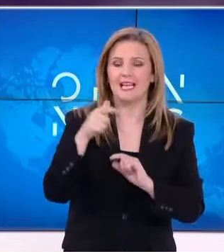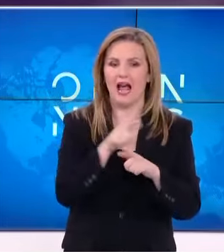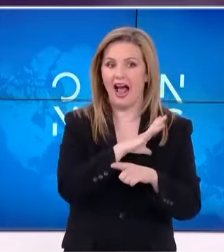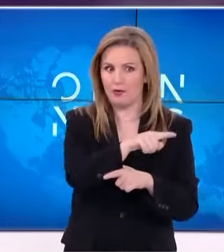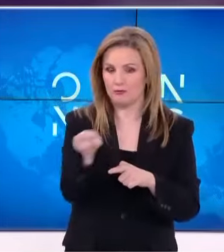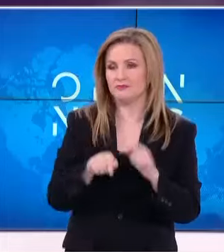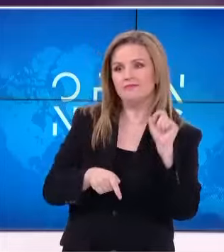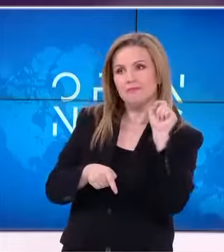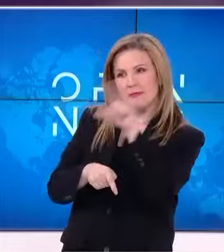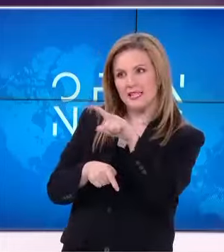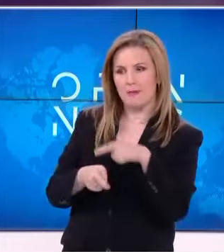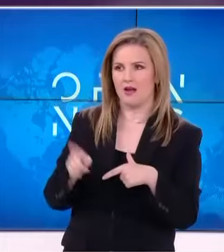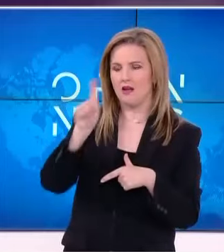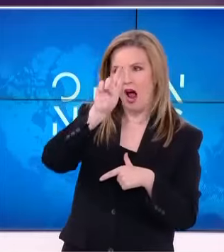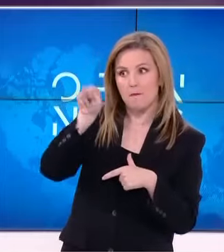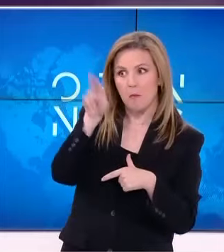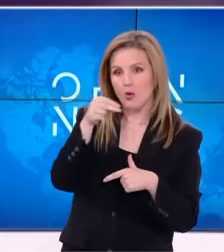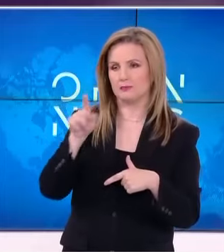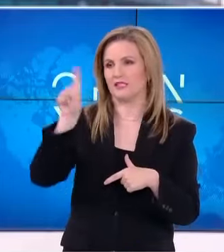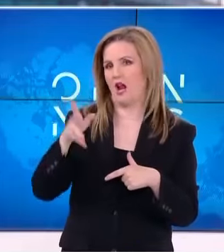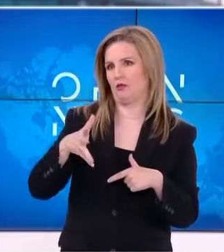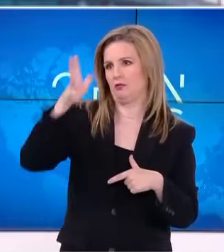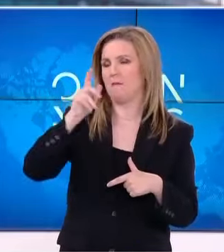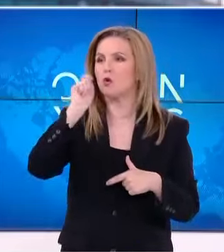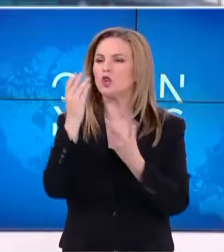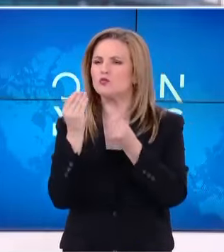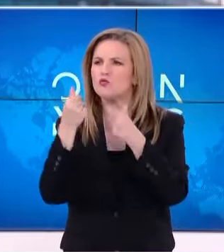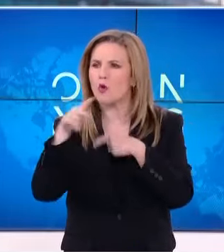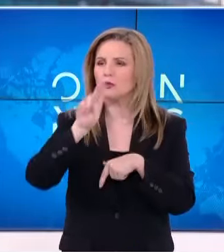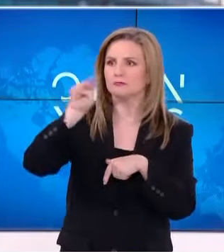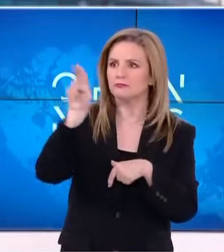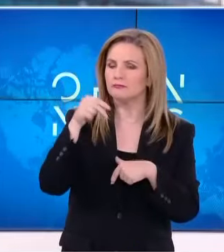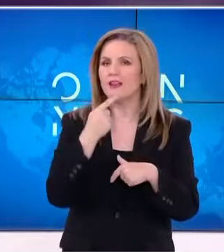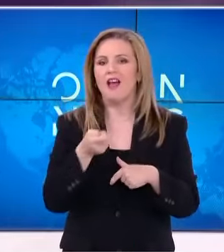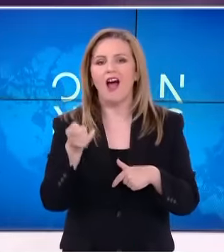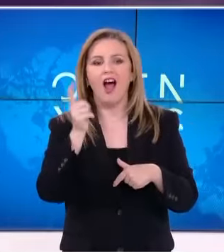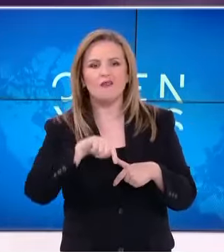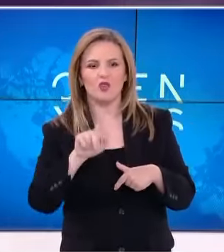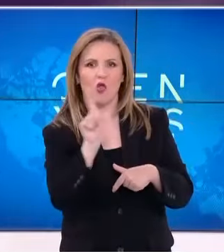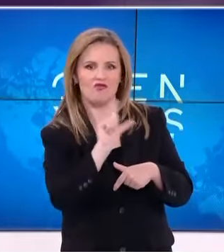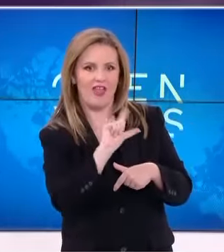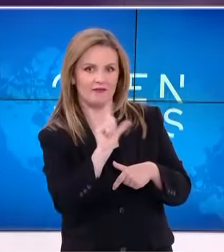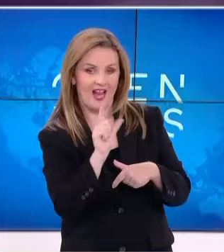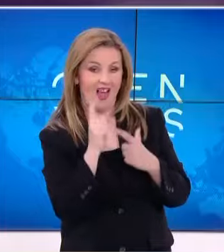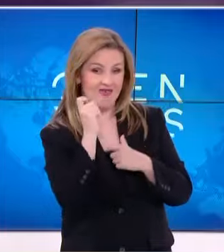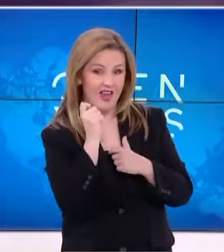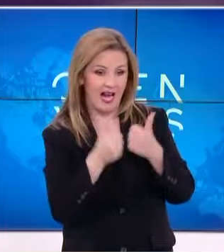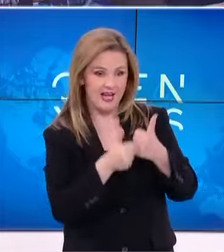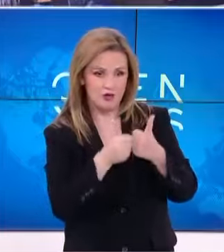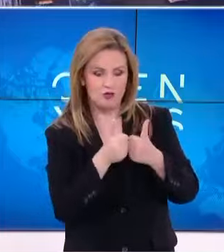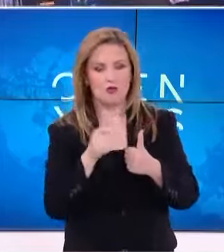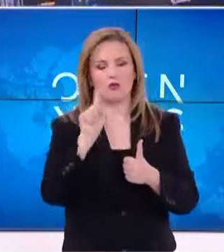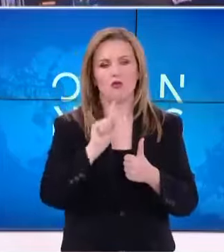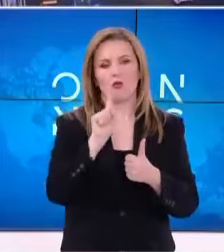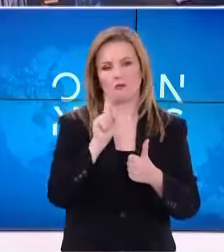ηχειο μήνυμα απόρριψης αυτή την αυτής της πολιτικής ώστε να μην έρθει την επομένη ο κύριος μητσοτάκης να μας λέει λέει ε